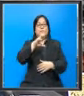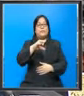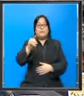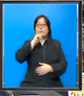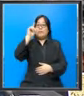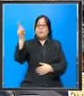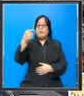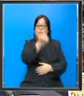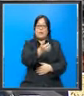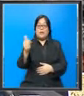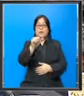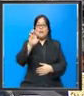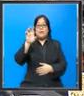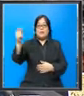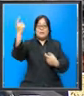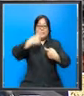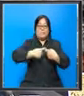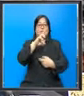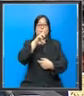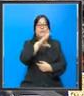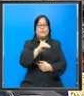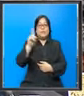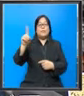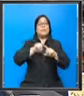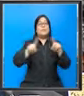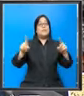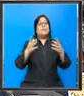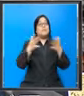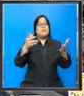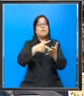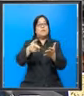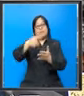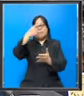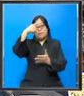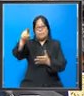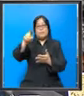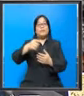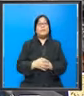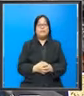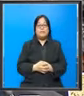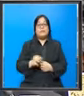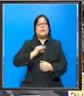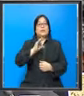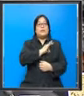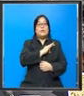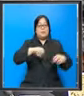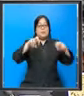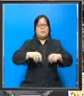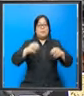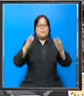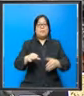meliputi bukan saja peralatan aset berkaitan arendi tetapi sebagian besar adalah untuk perbelanjaan kakitangan